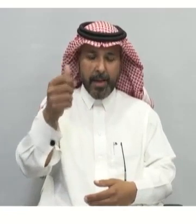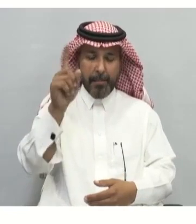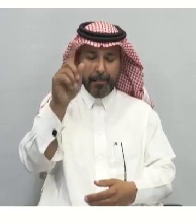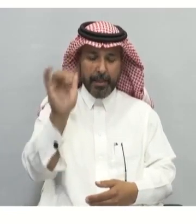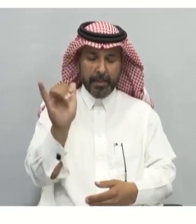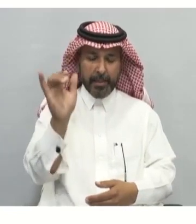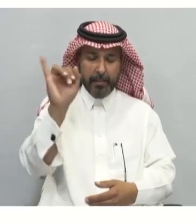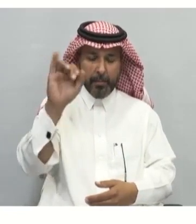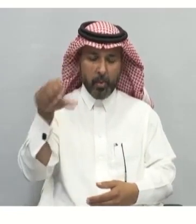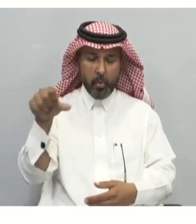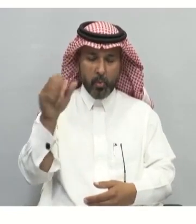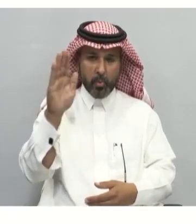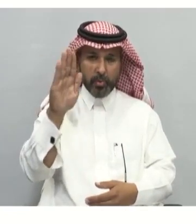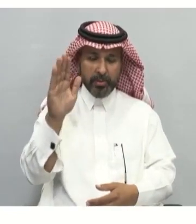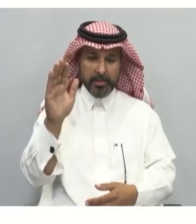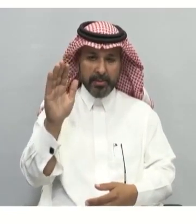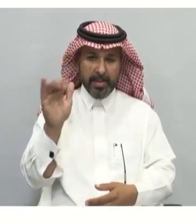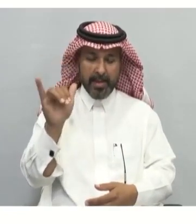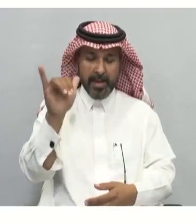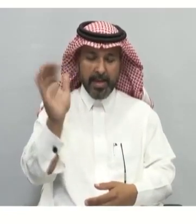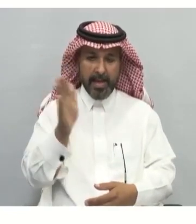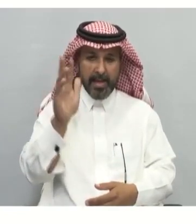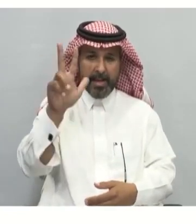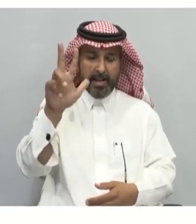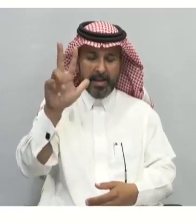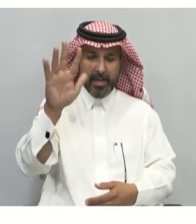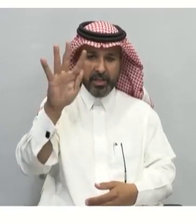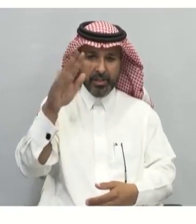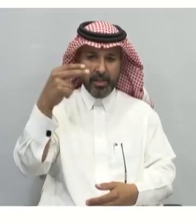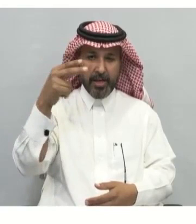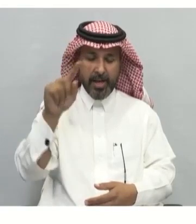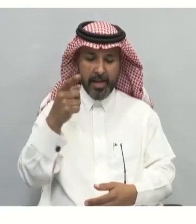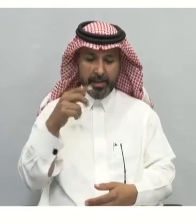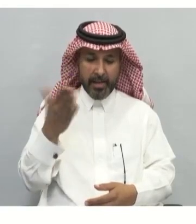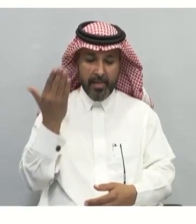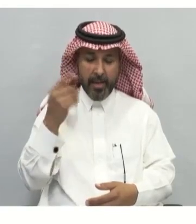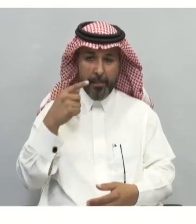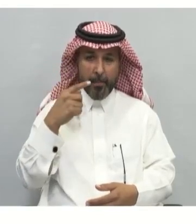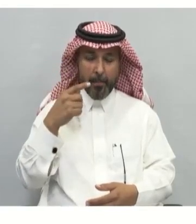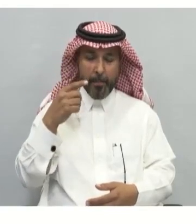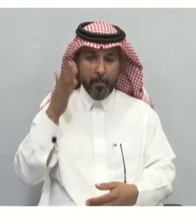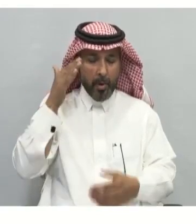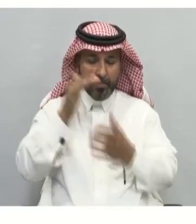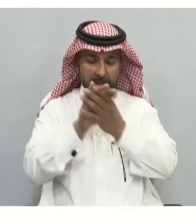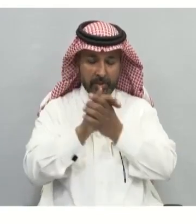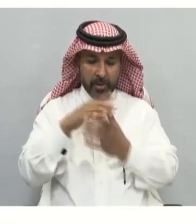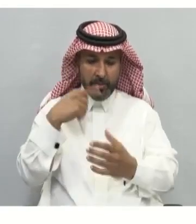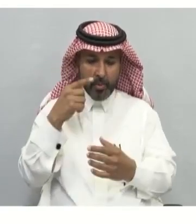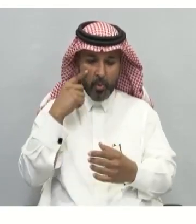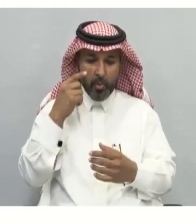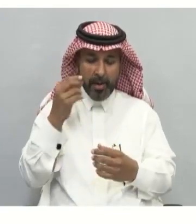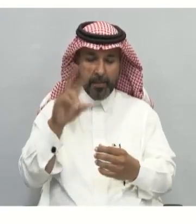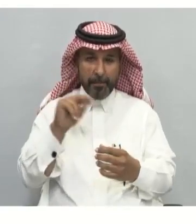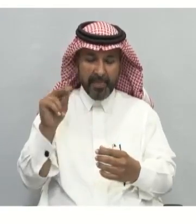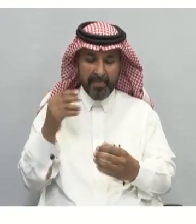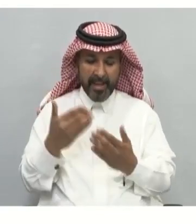مثل ما بعثني الله به من الهدى والعلم كمثل الغيث الكثير اصاب ارضا فكان منها